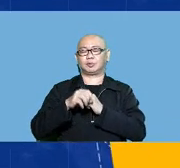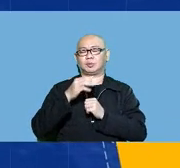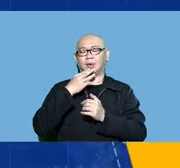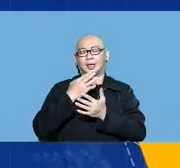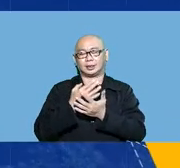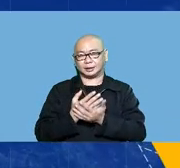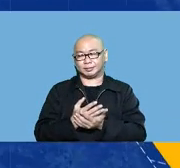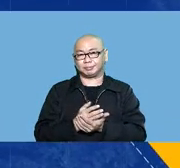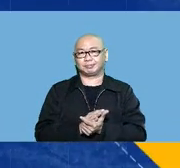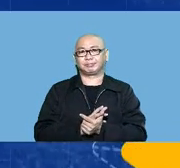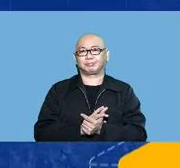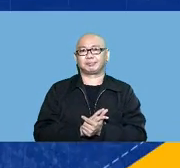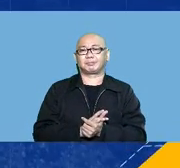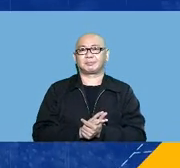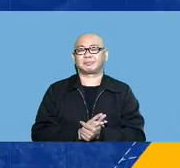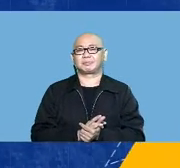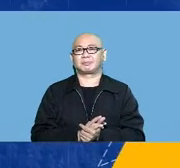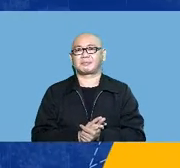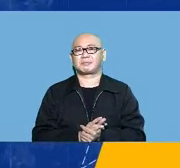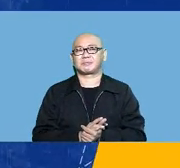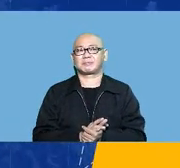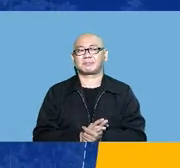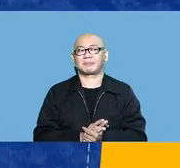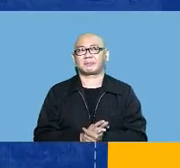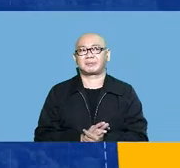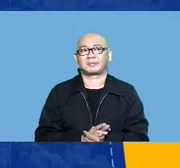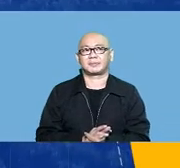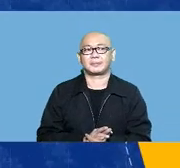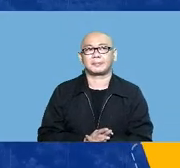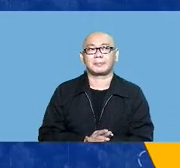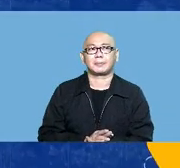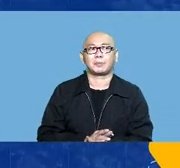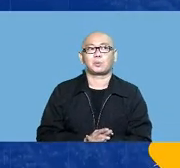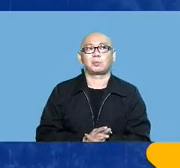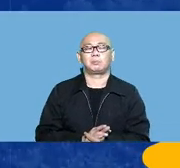Pak Nur Jazuli, Pak Bu WD 2 berkenan rawuh.